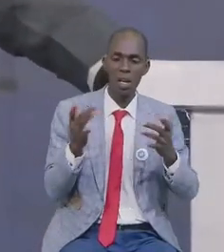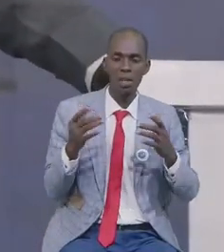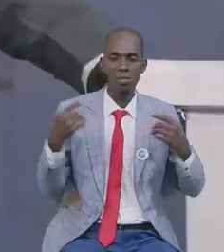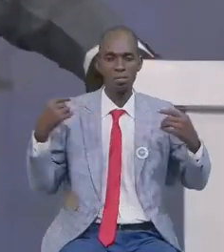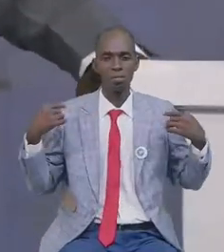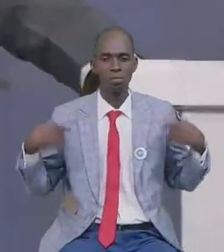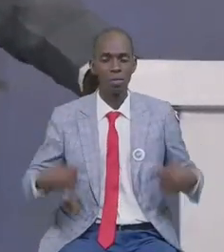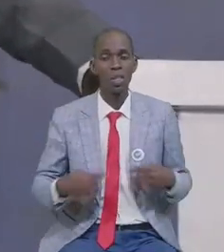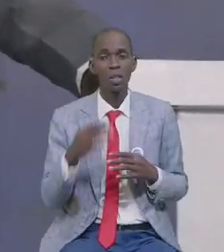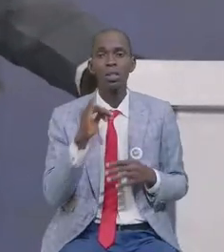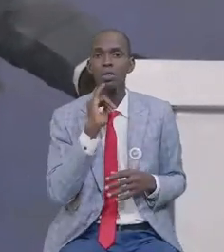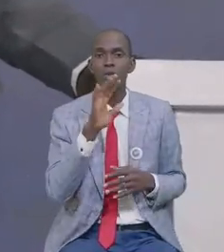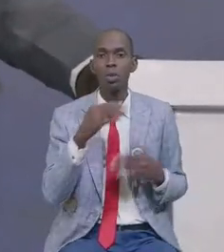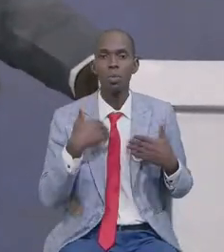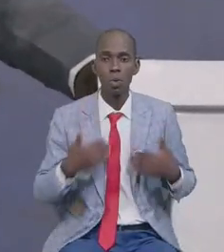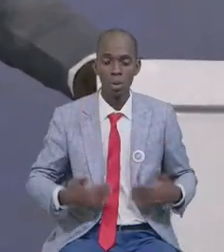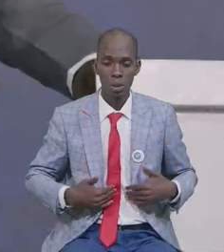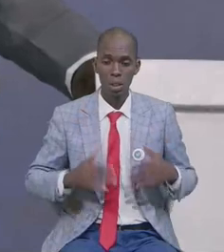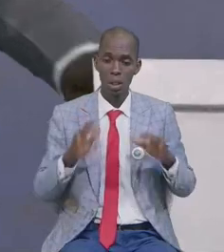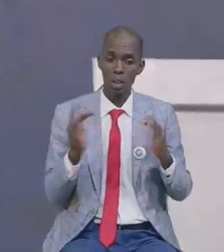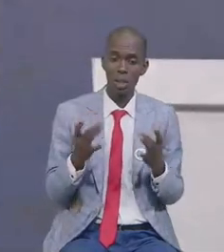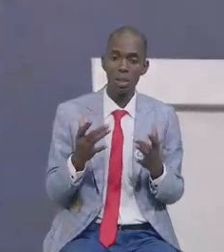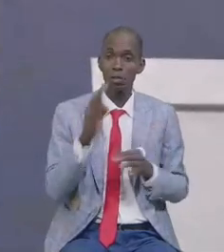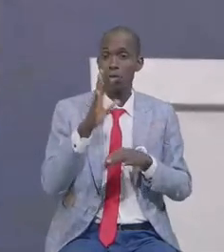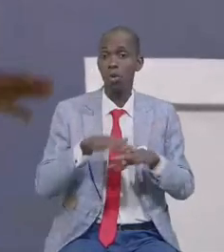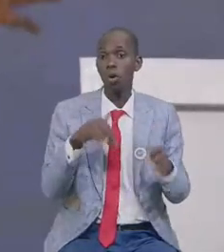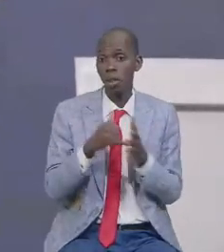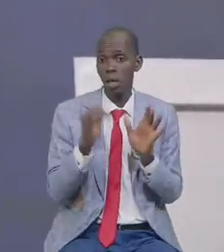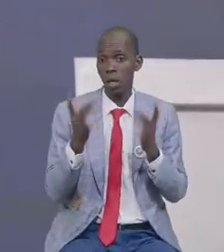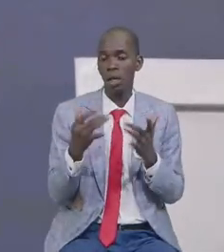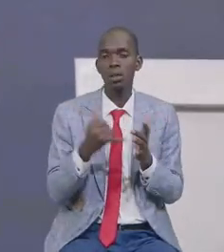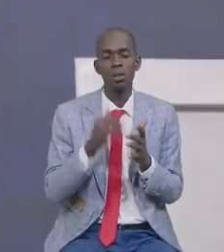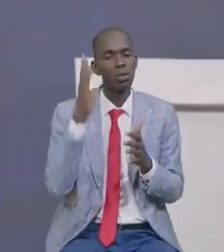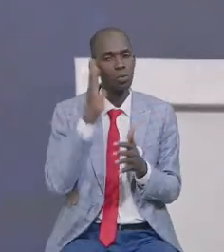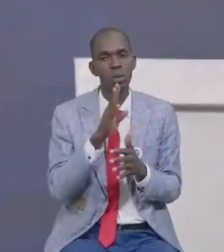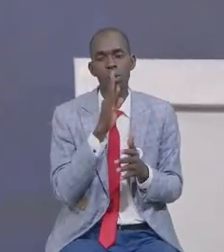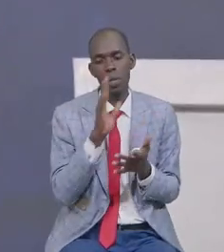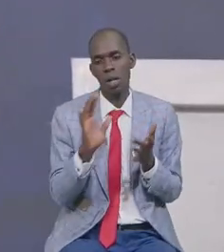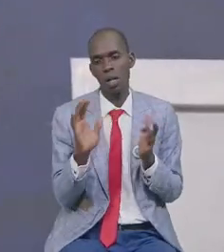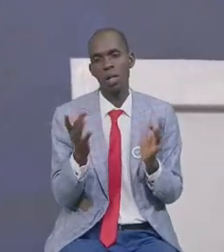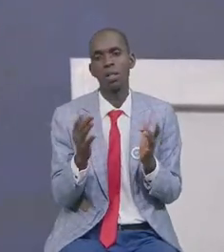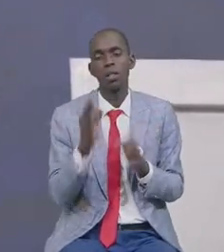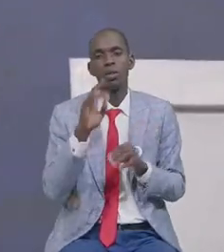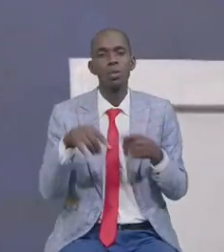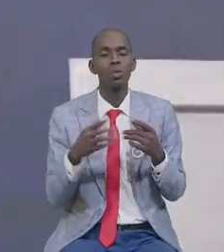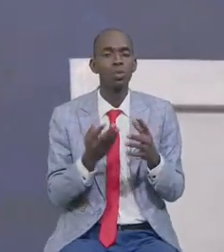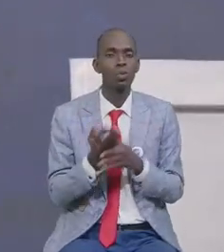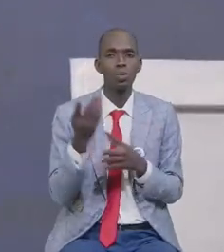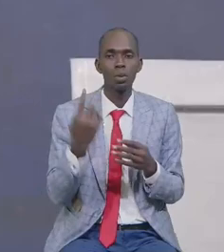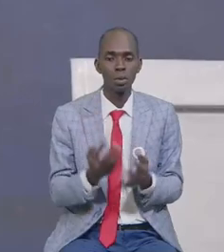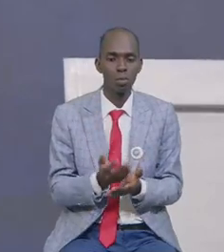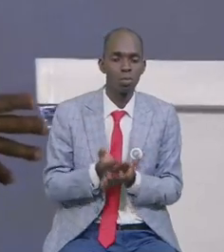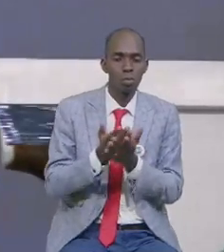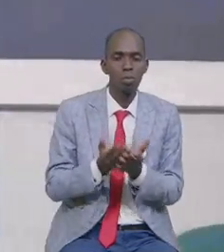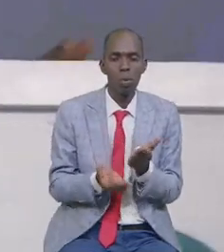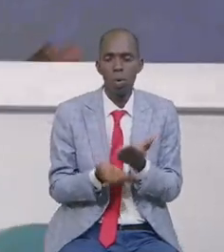ça légère, ce sera léger. Si vous passez par le naufrage du navire, par